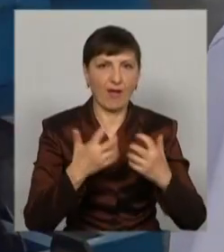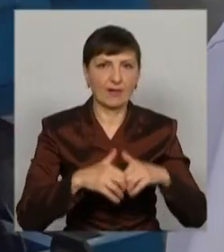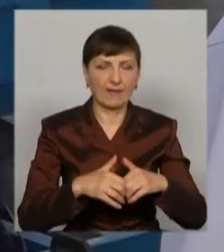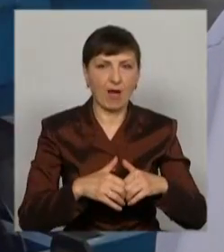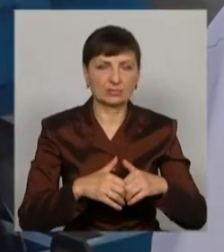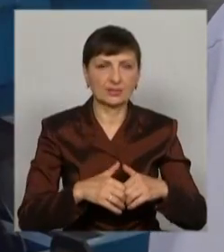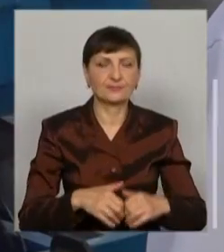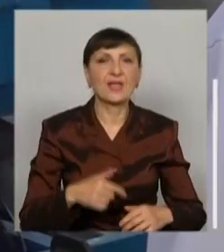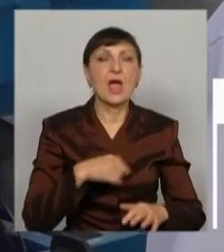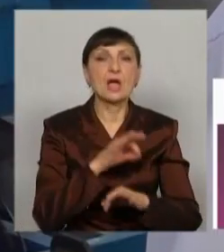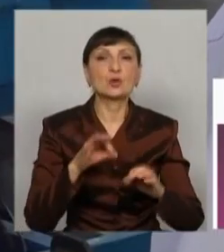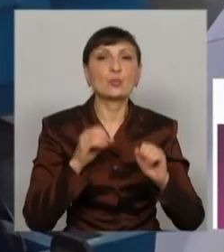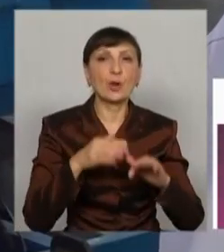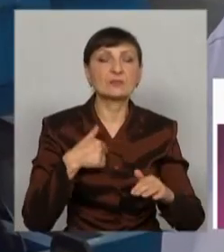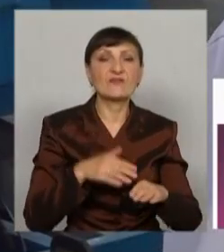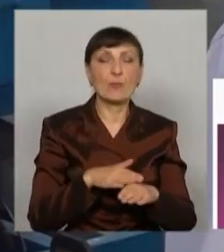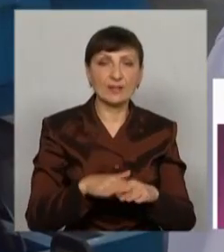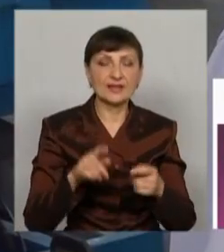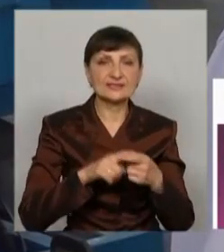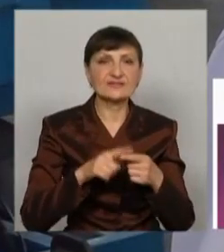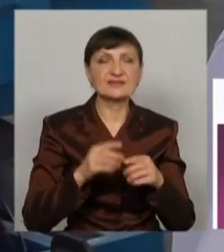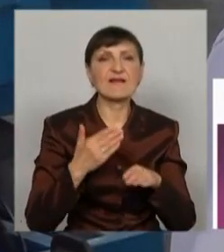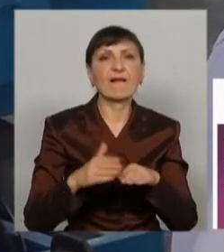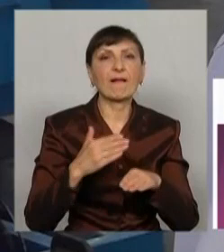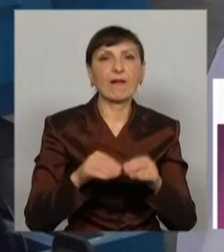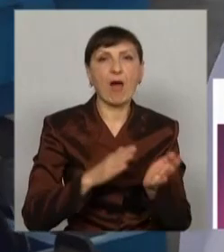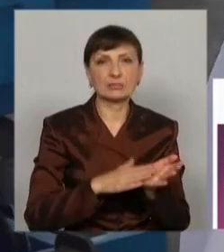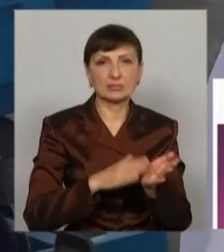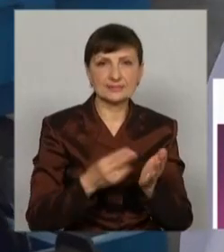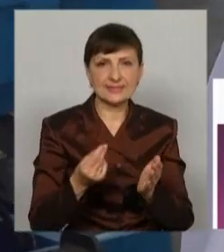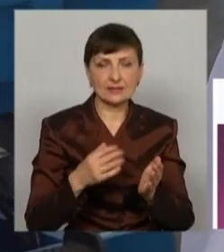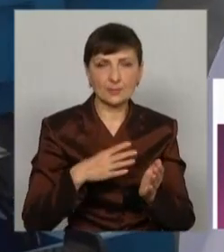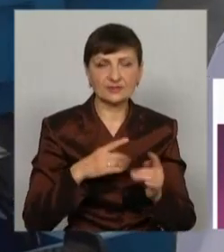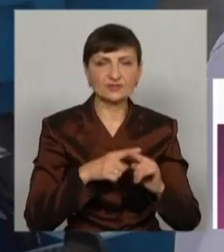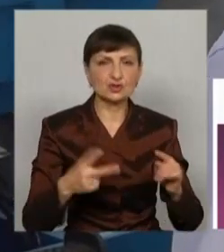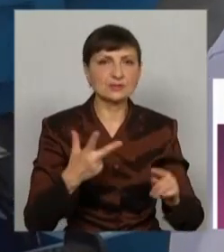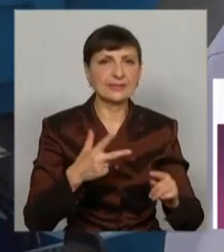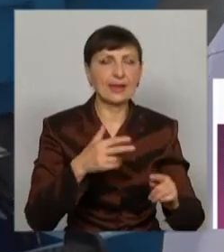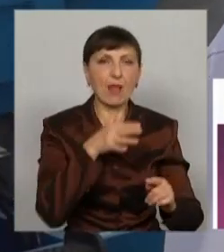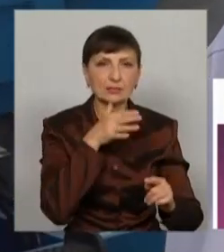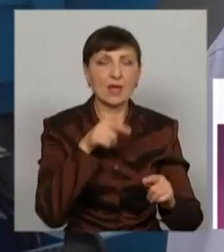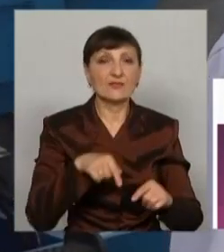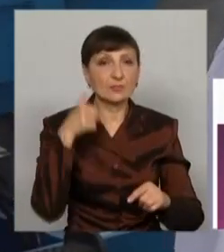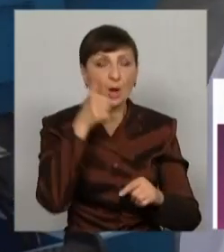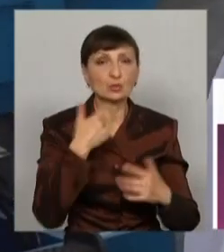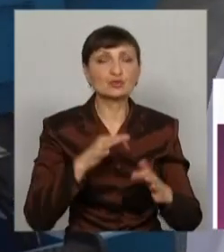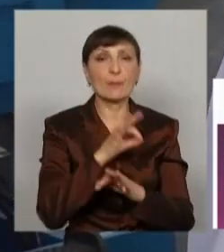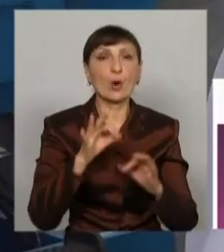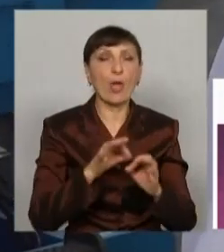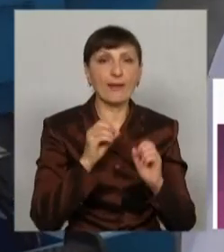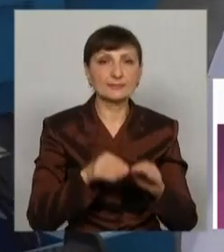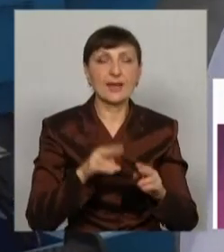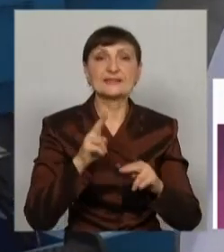Этот проект мы выполняли на основе грантового финансирования в течение 3 лет. В этом году этот проект